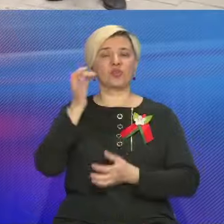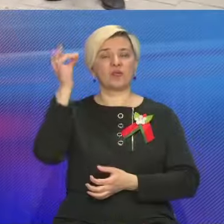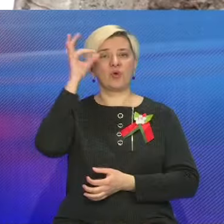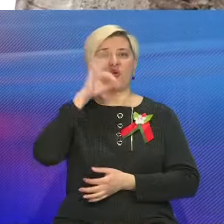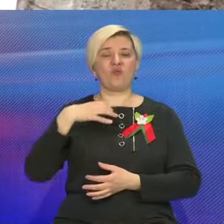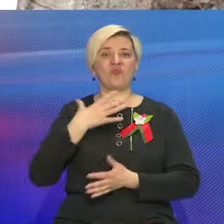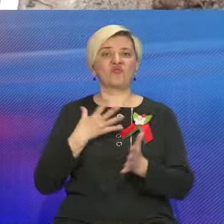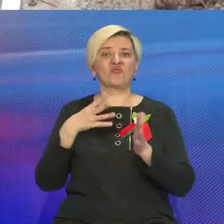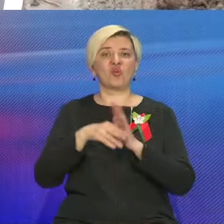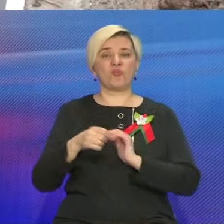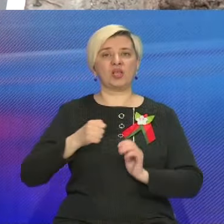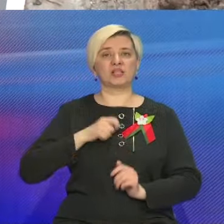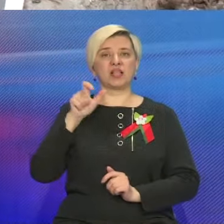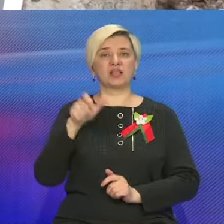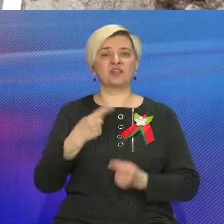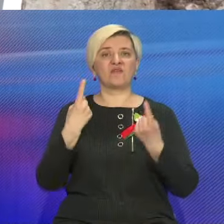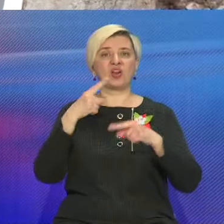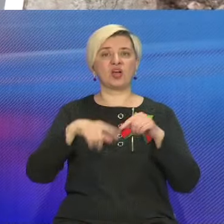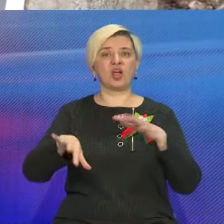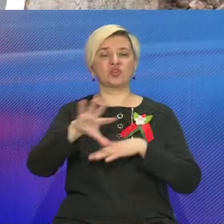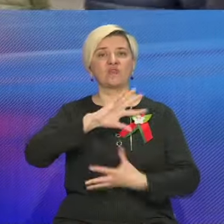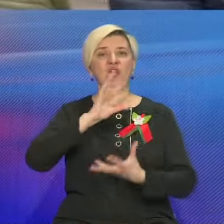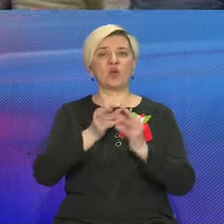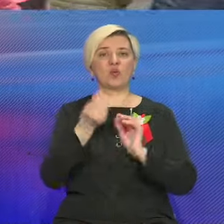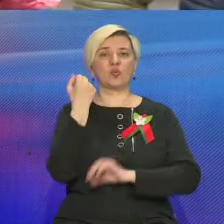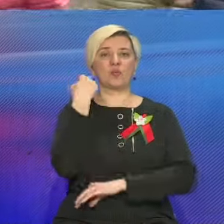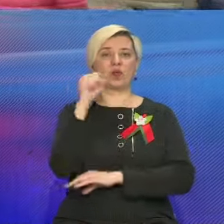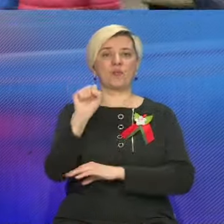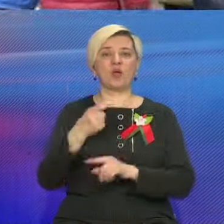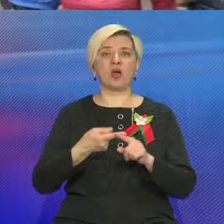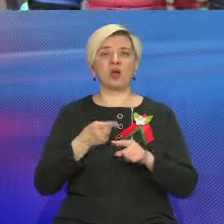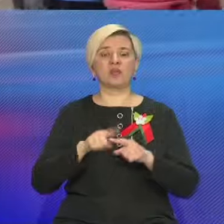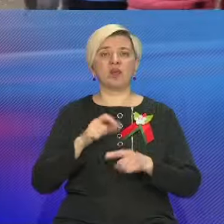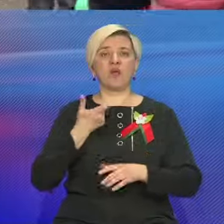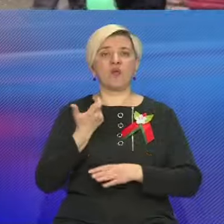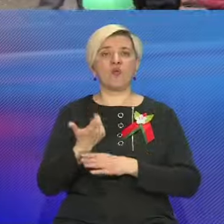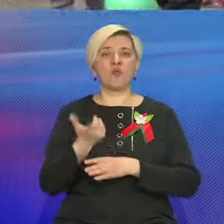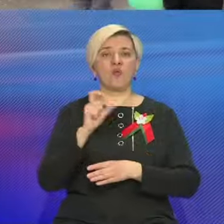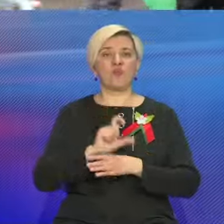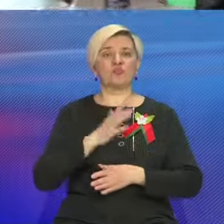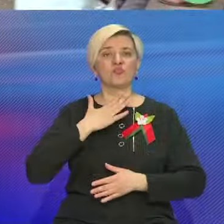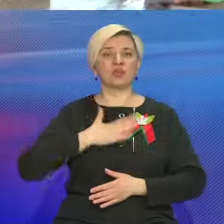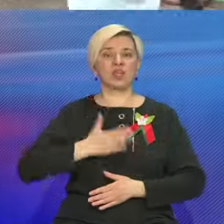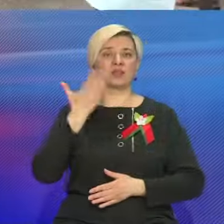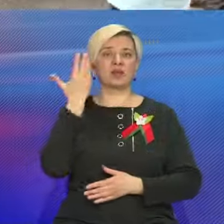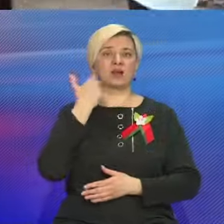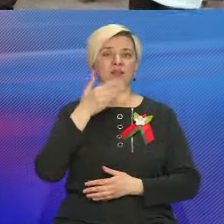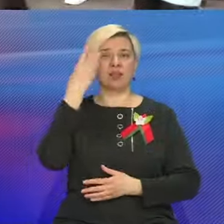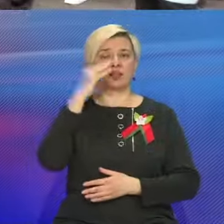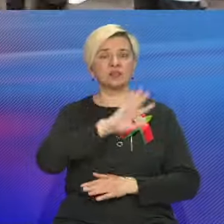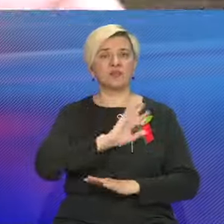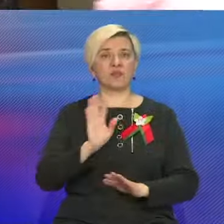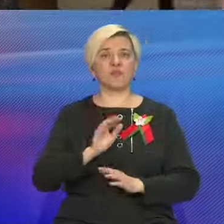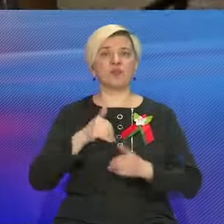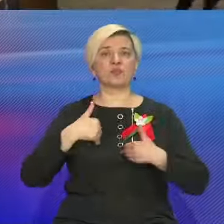унеску солдата Великої Айчинної у агульну перемогу. Это очень приятно, когда не забывают,